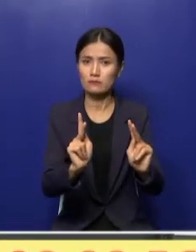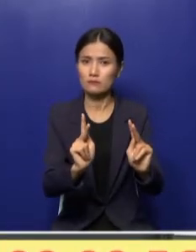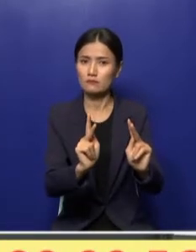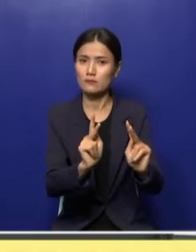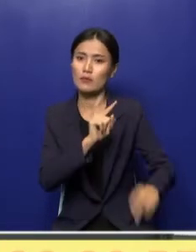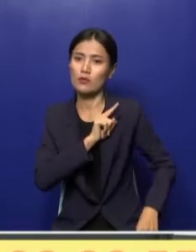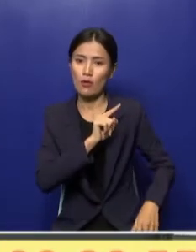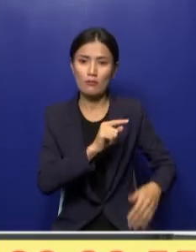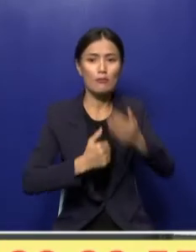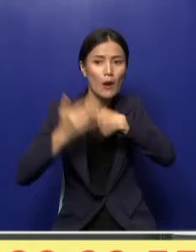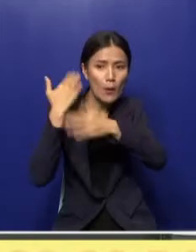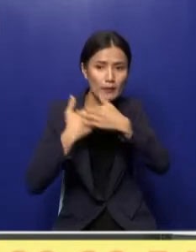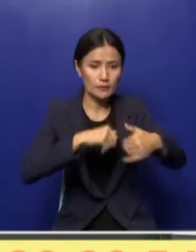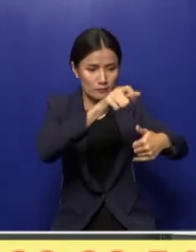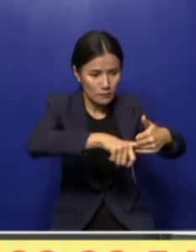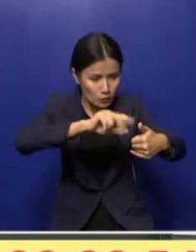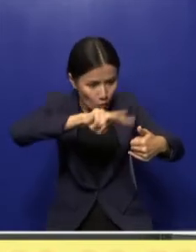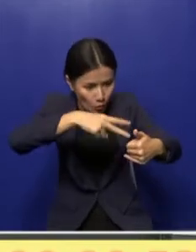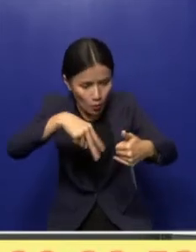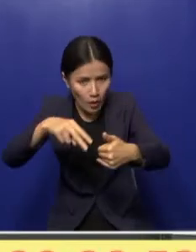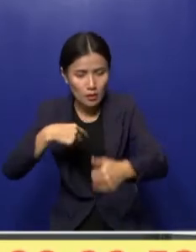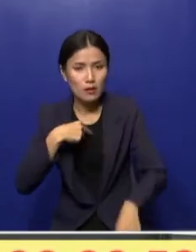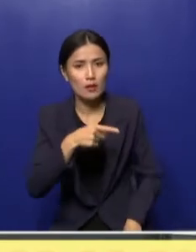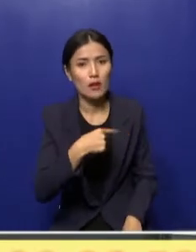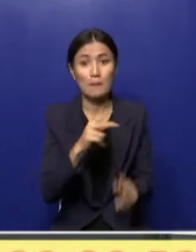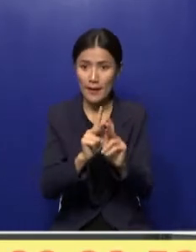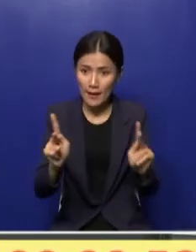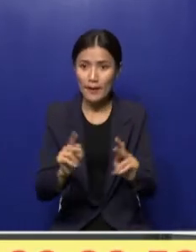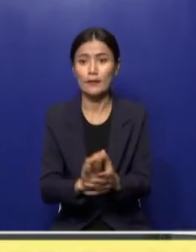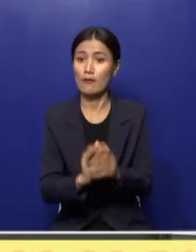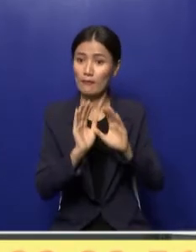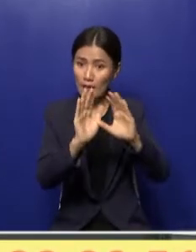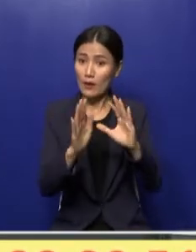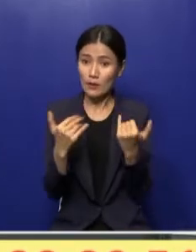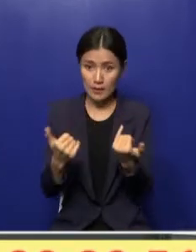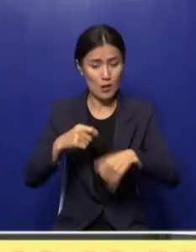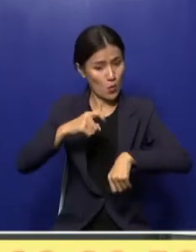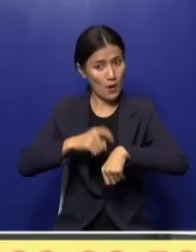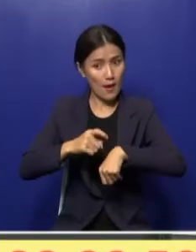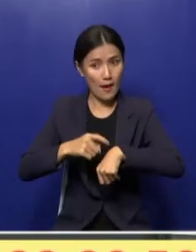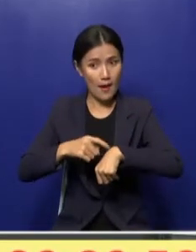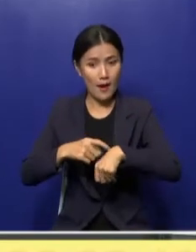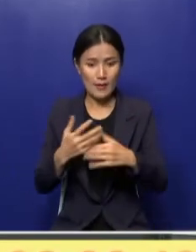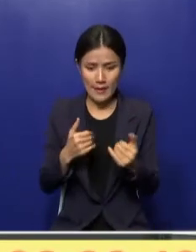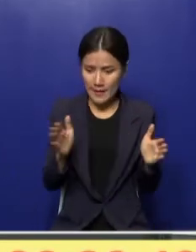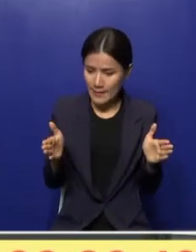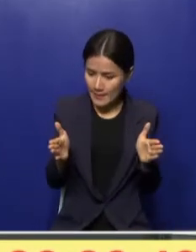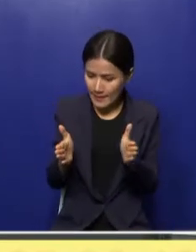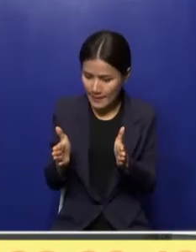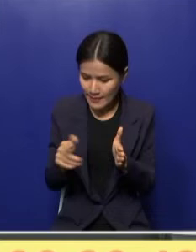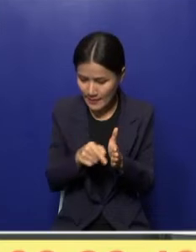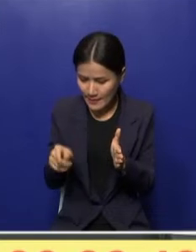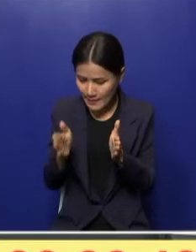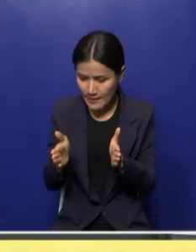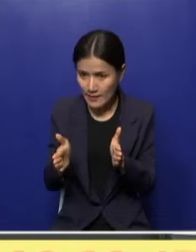ประวัติที่จะเข้ามาดำเนินการว่าระยะเวลาที่เหลืออยู่ถ้าจะพิจารณาใน